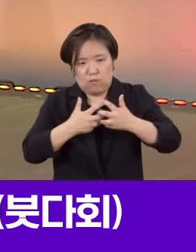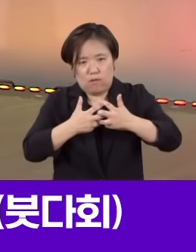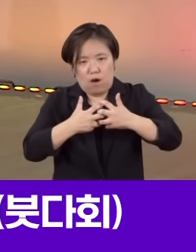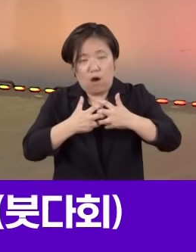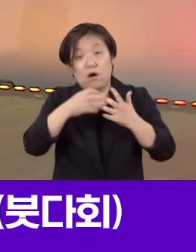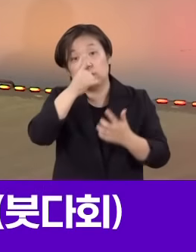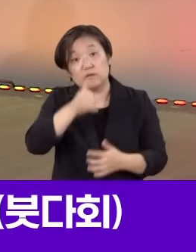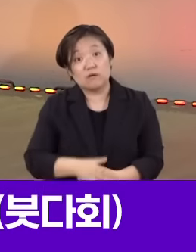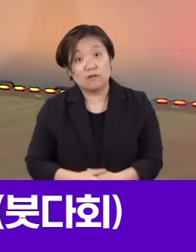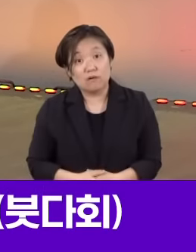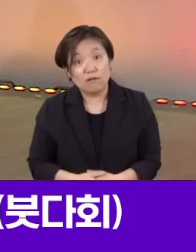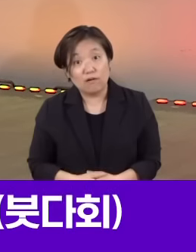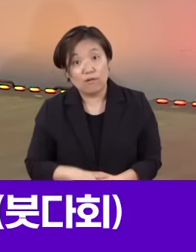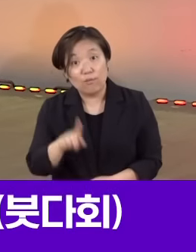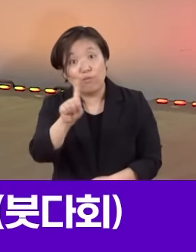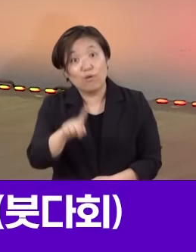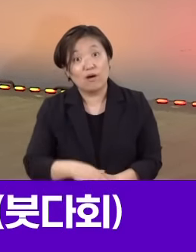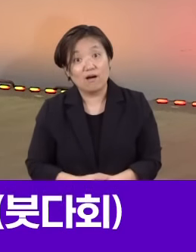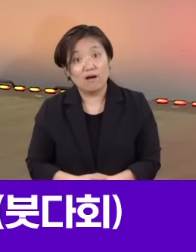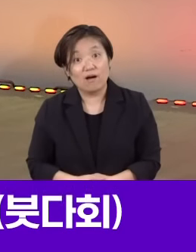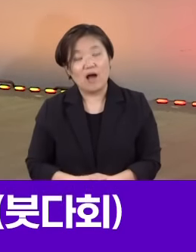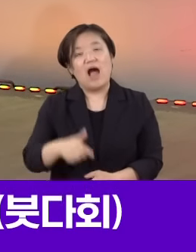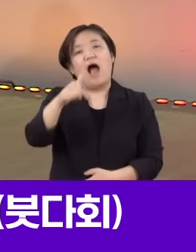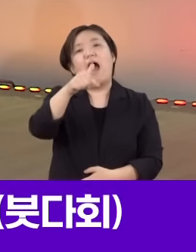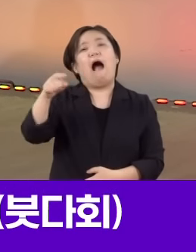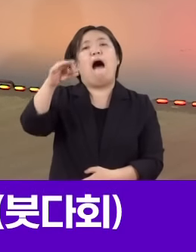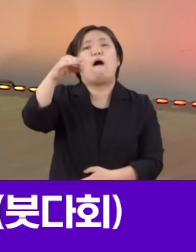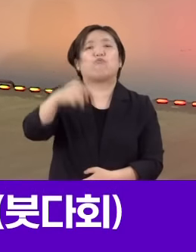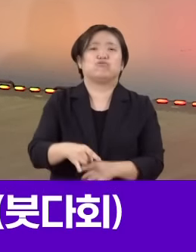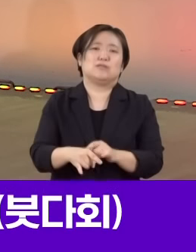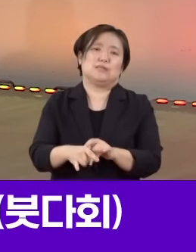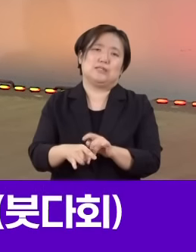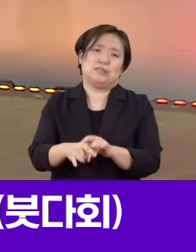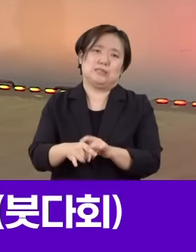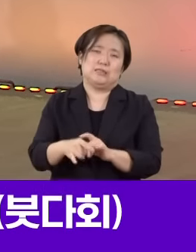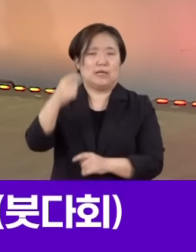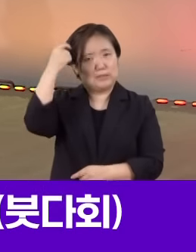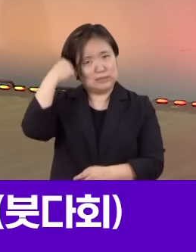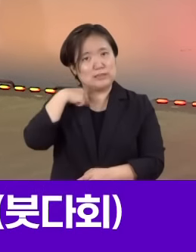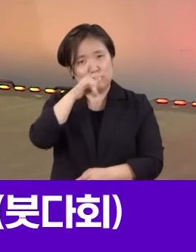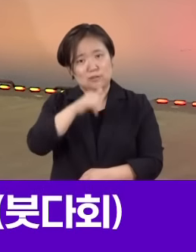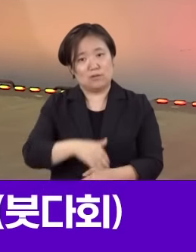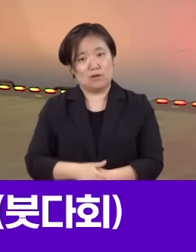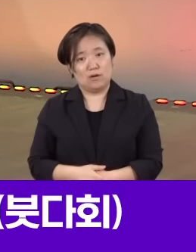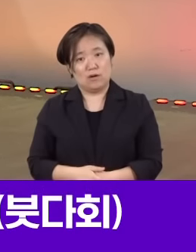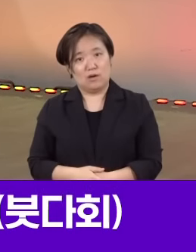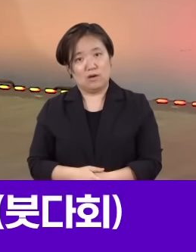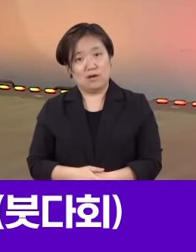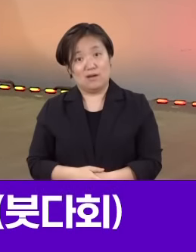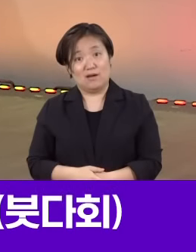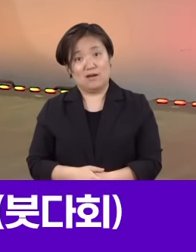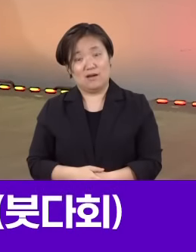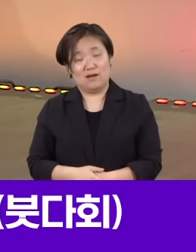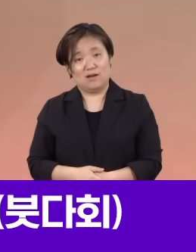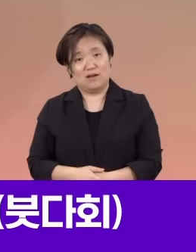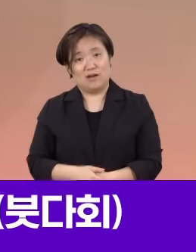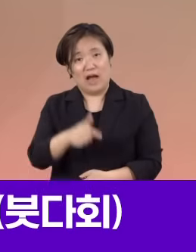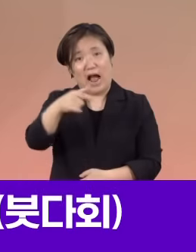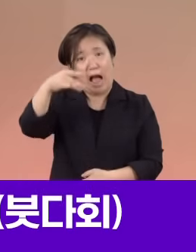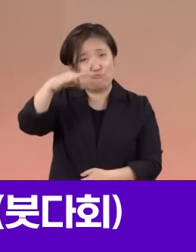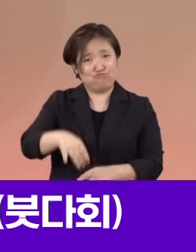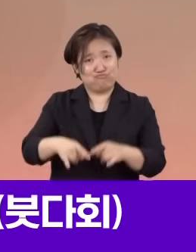아 이게 가위나 하고 생각이 들더라고요 가위 눌린 거야 가위 눌린 거야